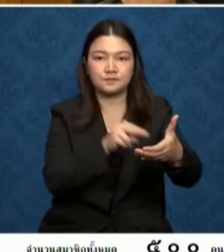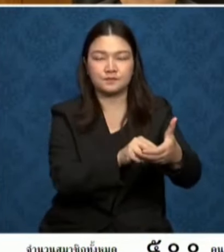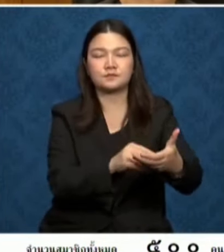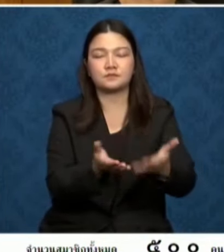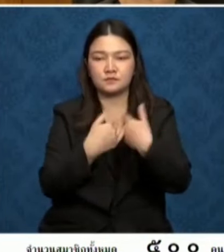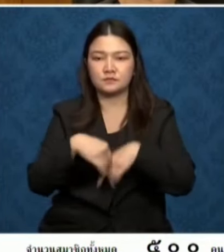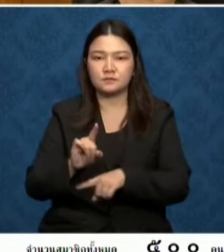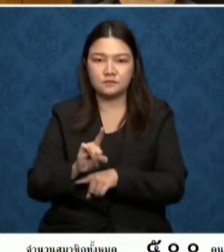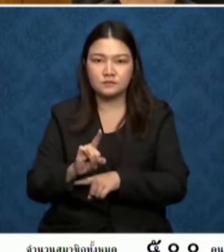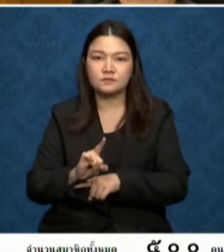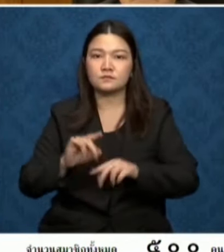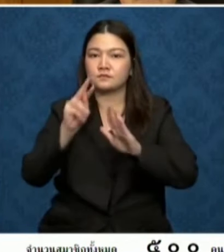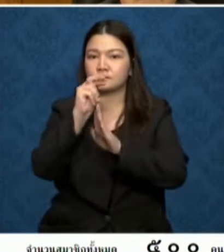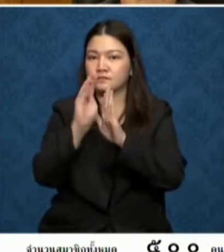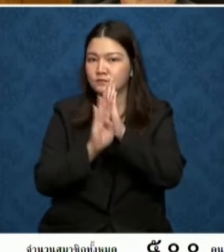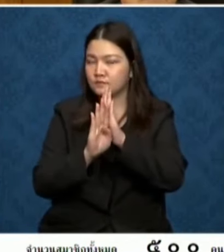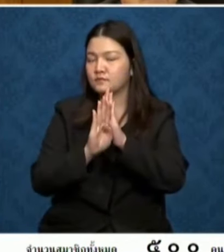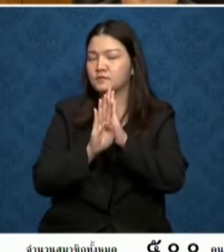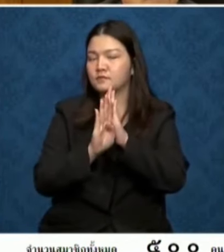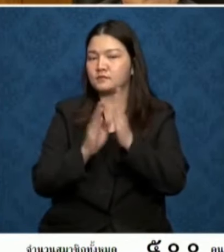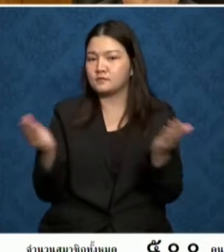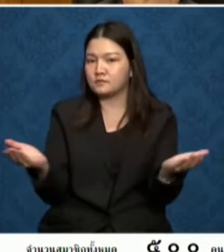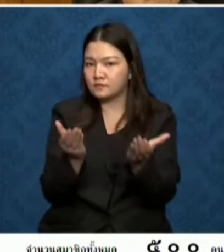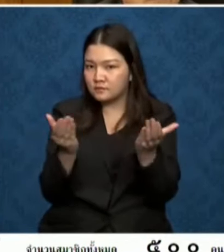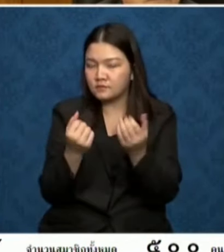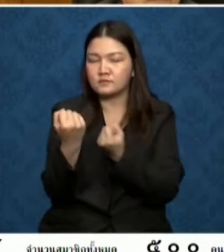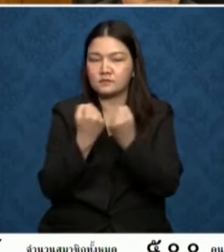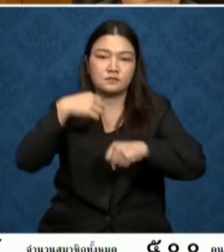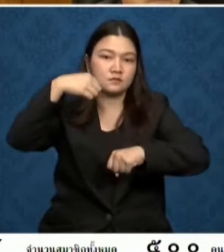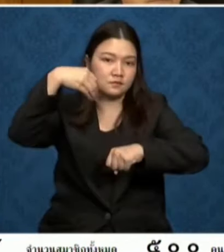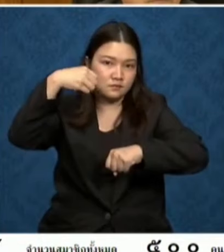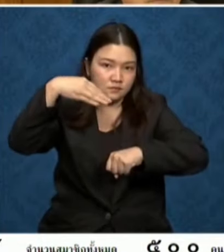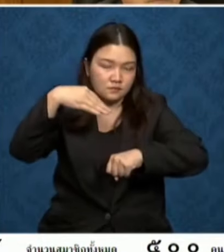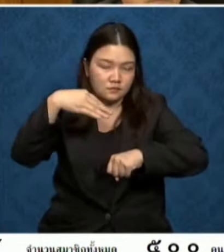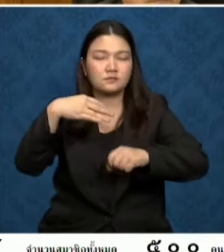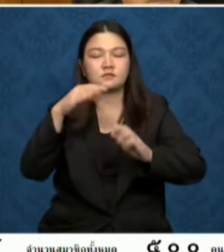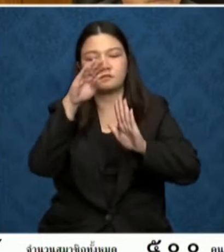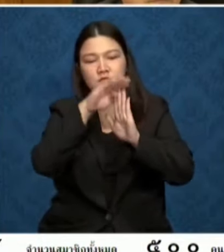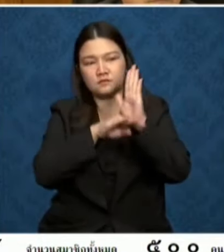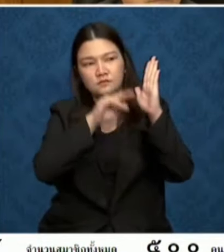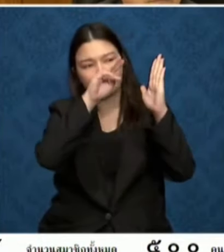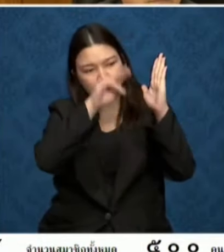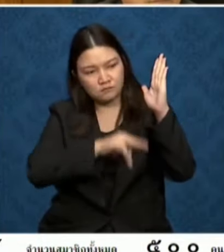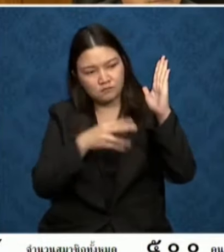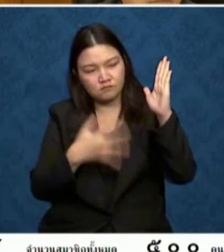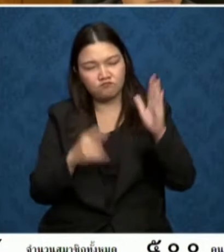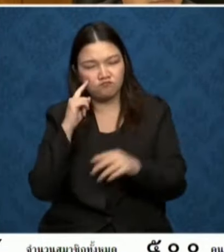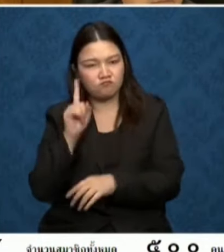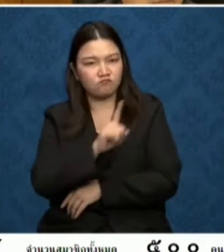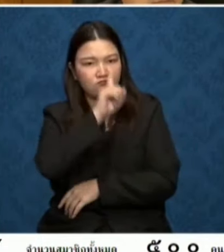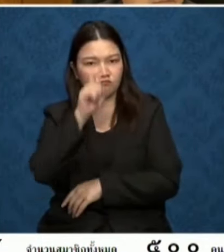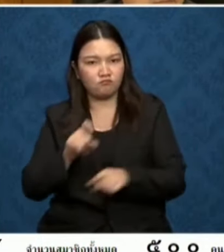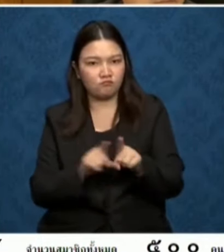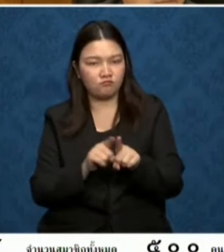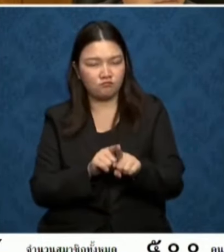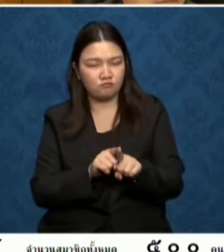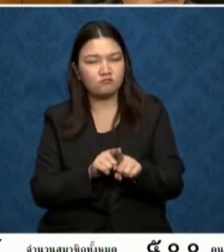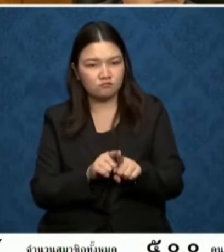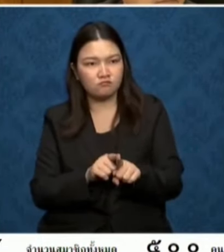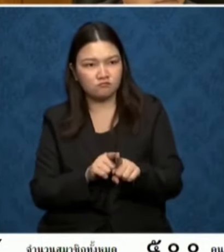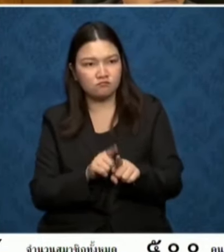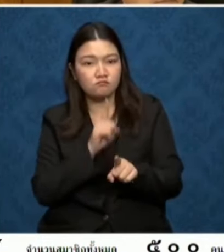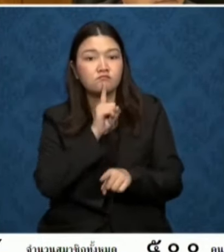นุนรถ EV รถไฟฟ้าก็แล้วแต่เนี่ยได้ตั้งข้อสังเกตไปถึงหน่วยงานตาม